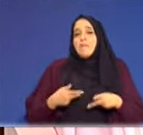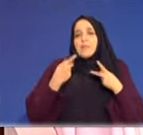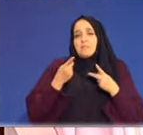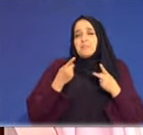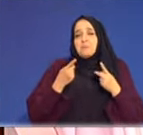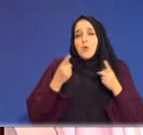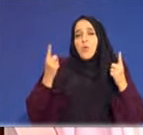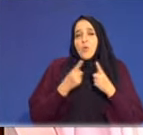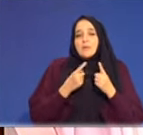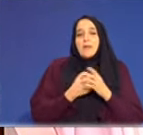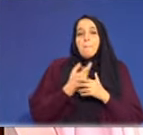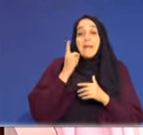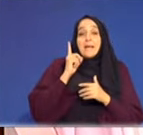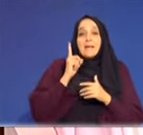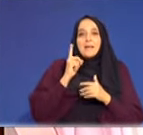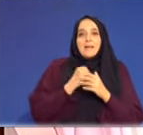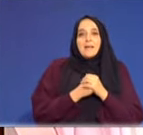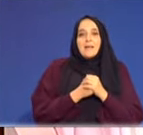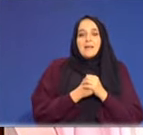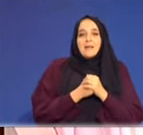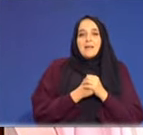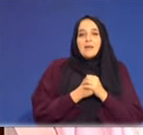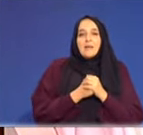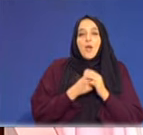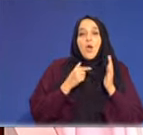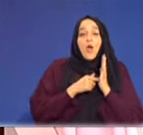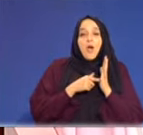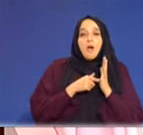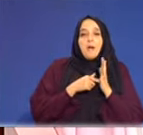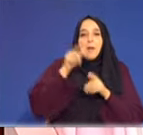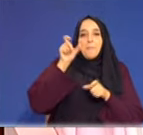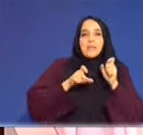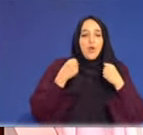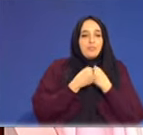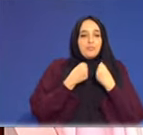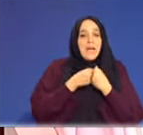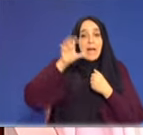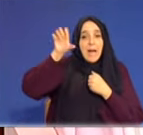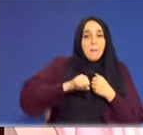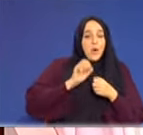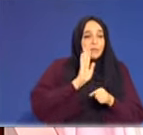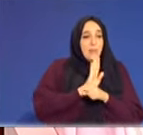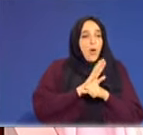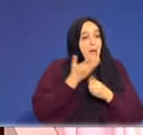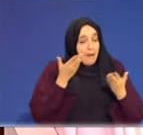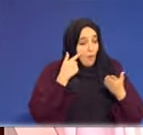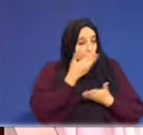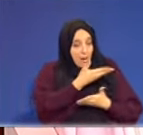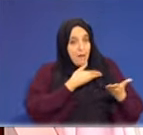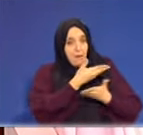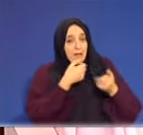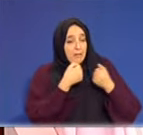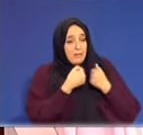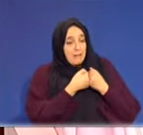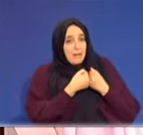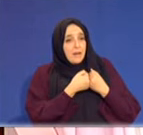الفانية، ولكن ثم لا يجدوا في أنفسهم حرجا مما قضيت ويسلموا تسليما. الآن واش نقول